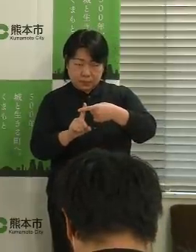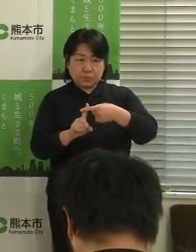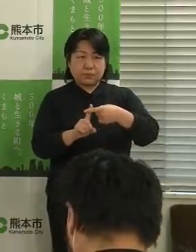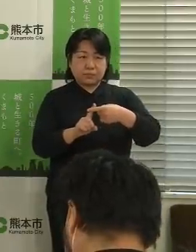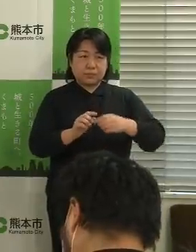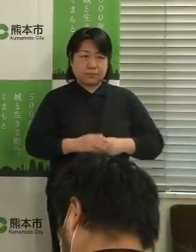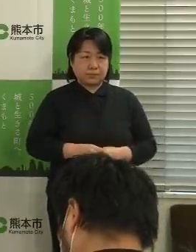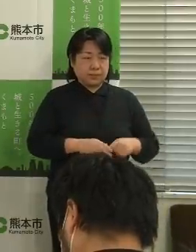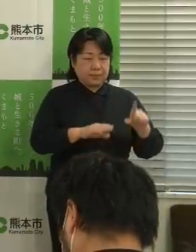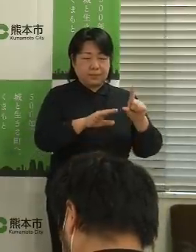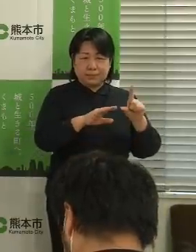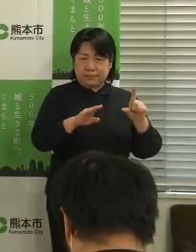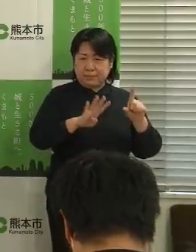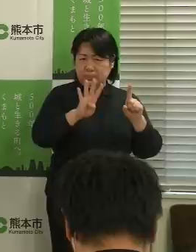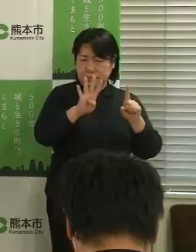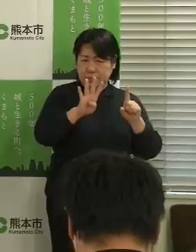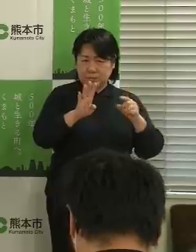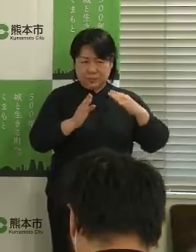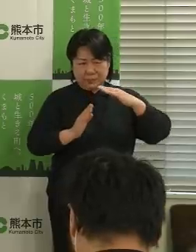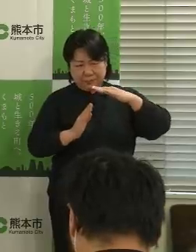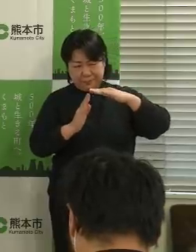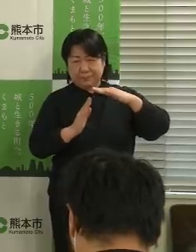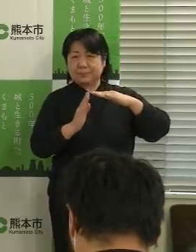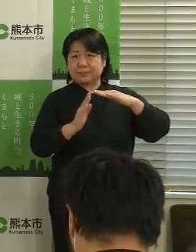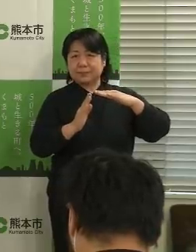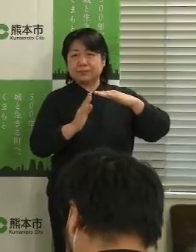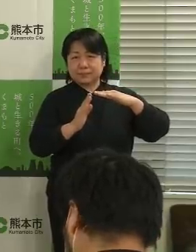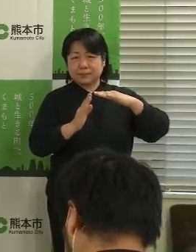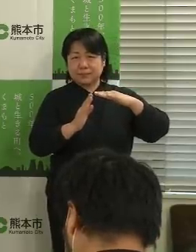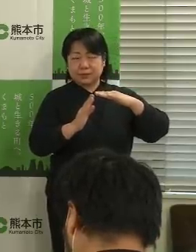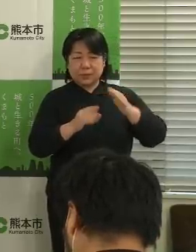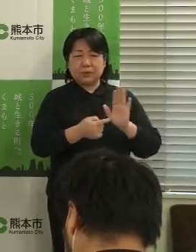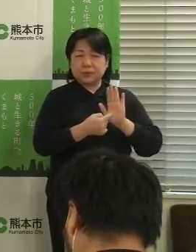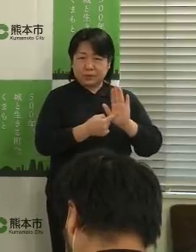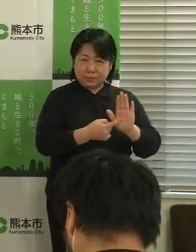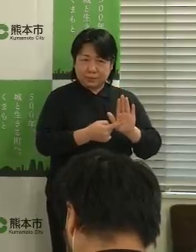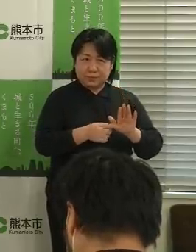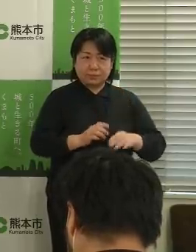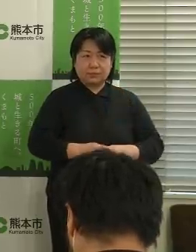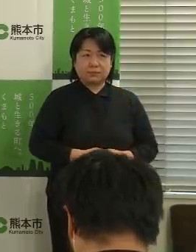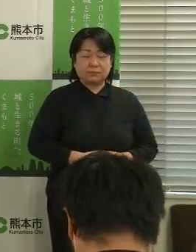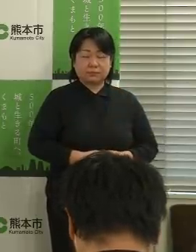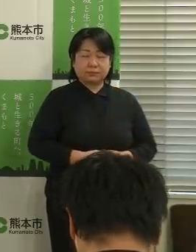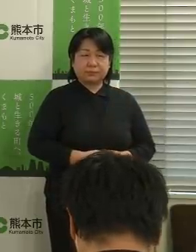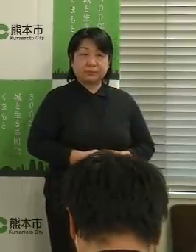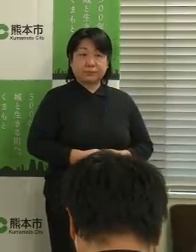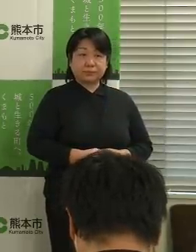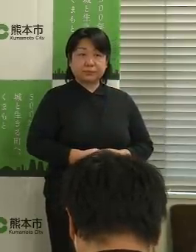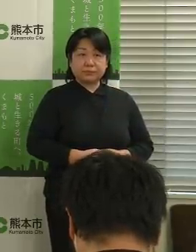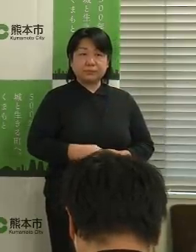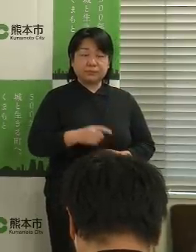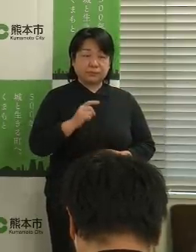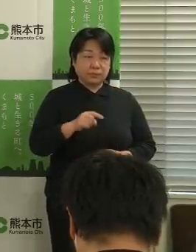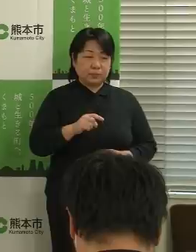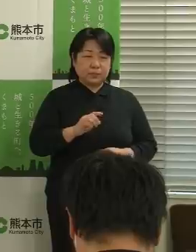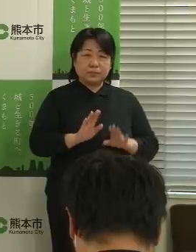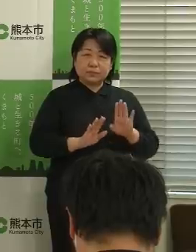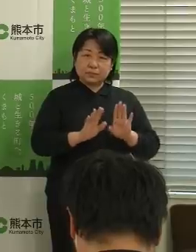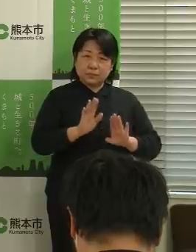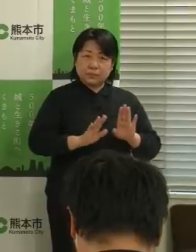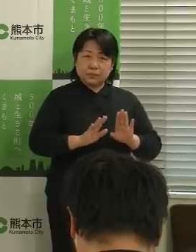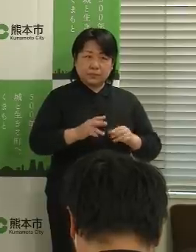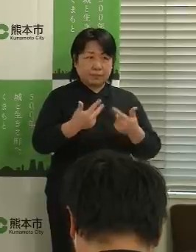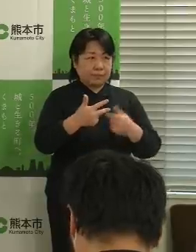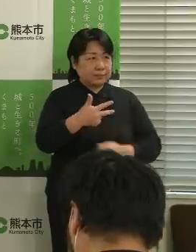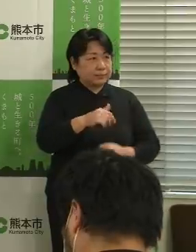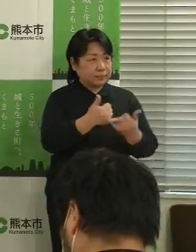ベル4にも極めて近い状況にあるということを表現させていただいたものでございます。このようなことから、市民